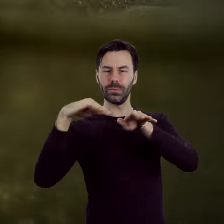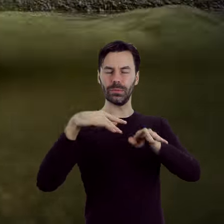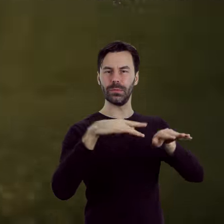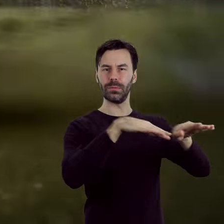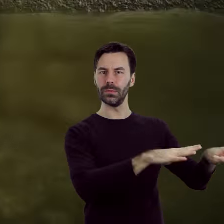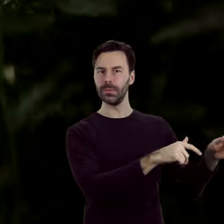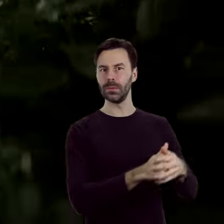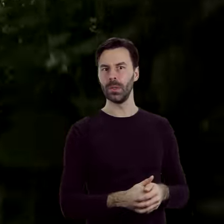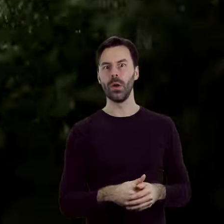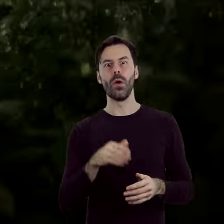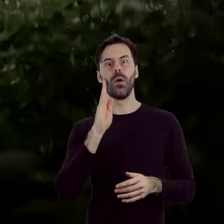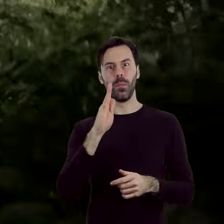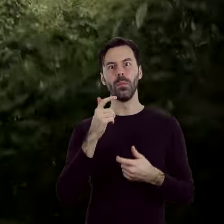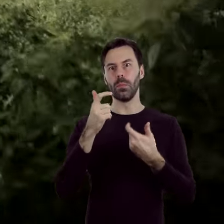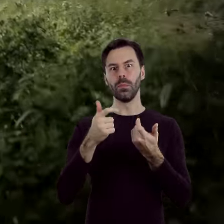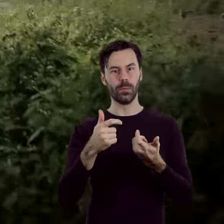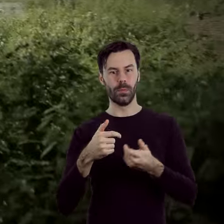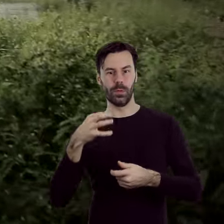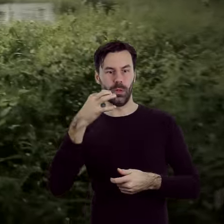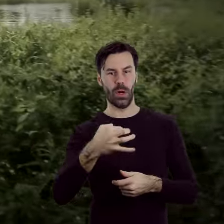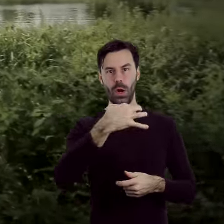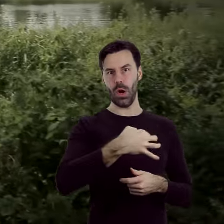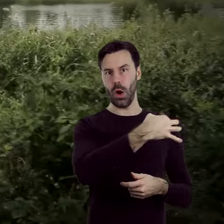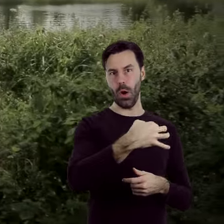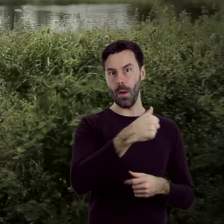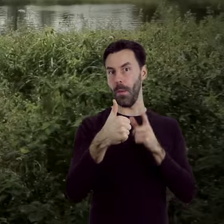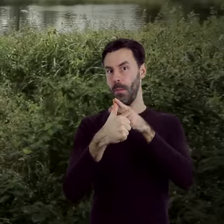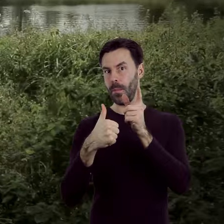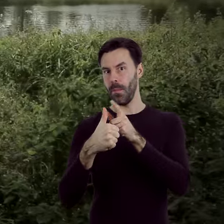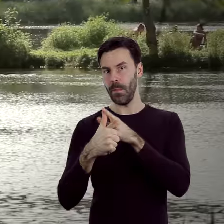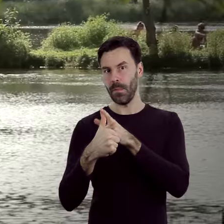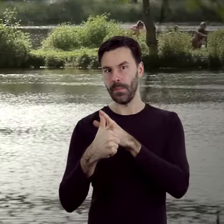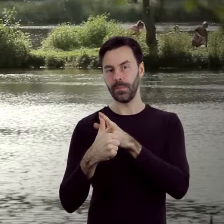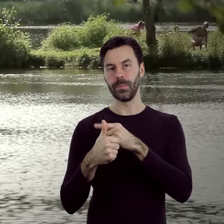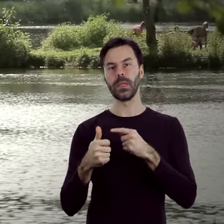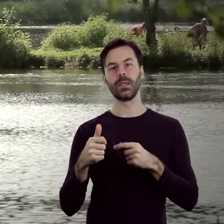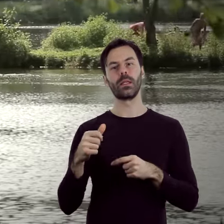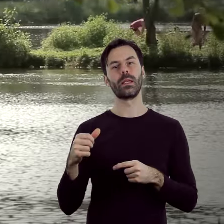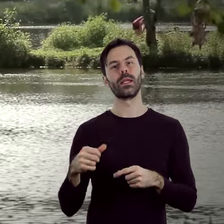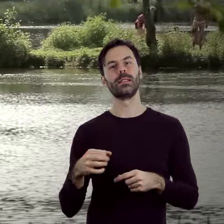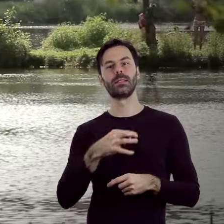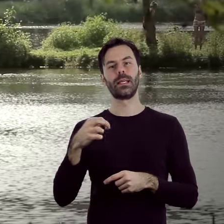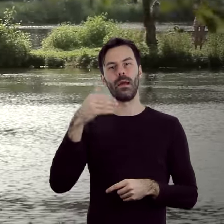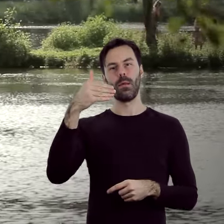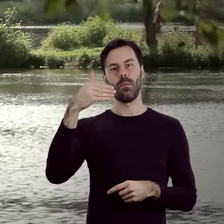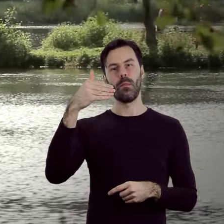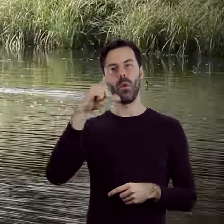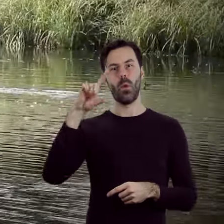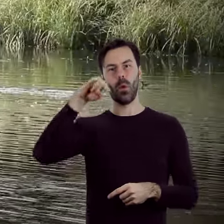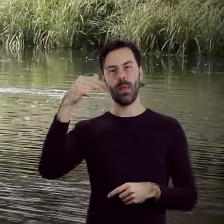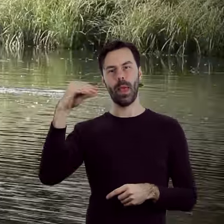powierzchni. Po drodze tworzy kilka zbiorników wodnych. Pierwszym zagospodarowanym jest staw na